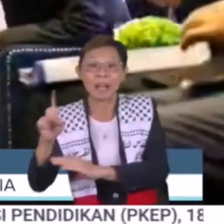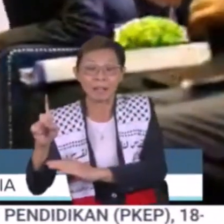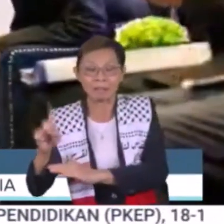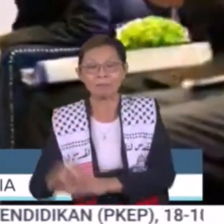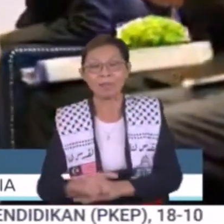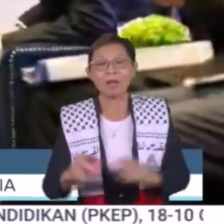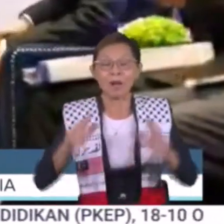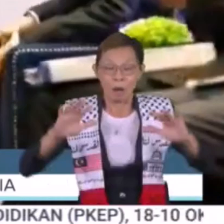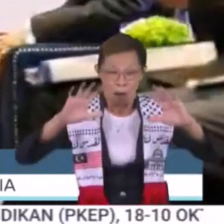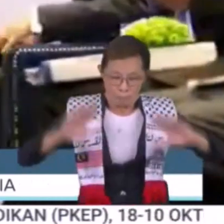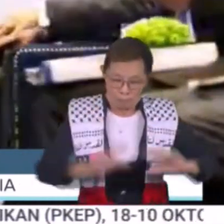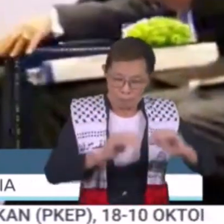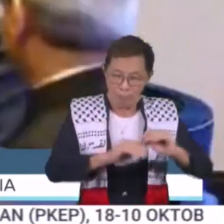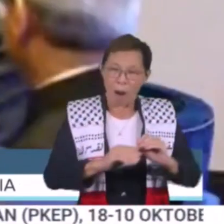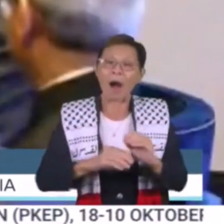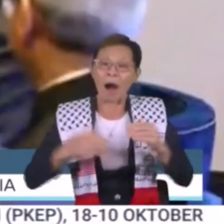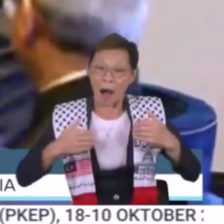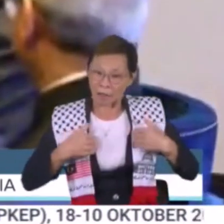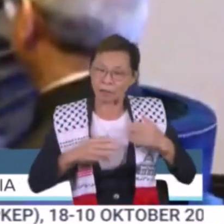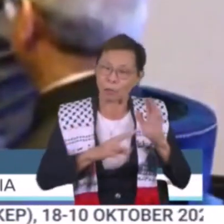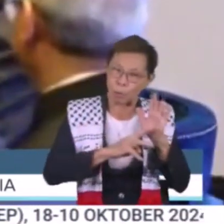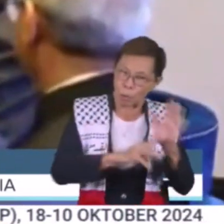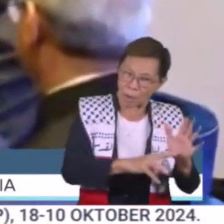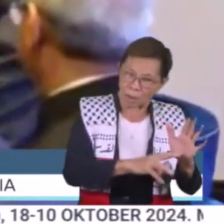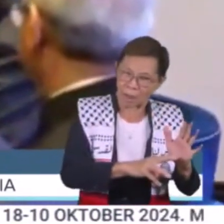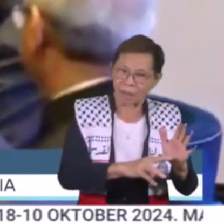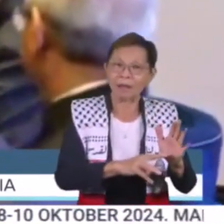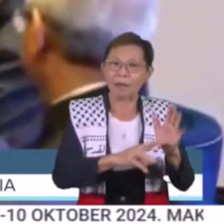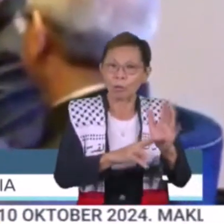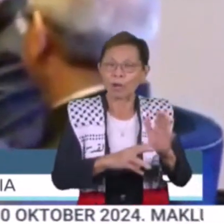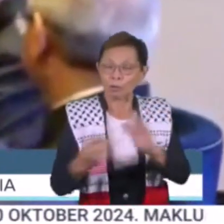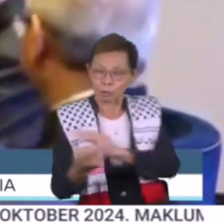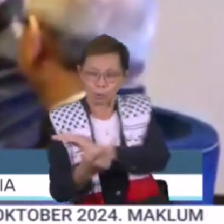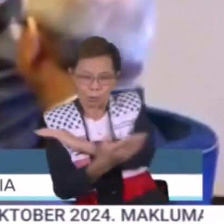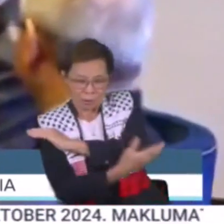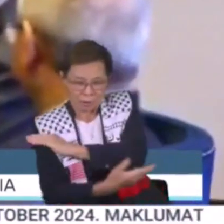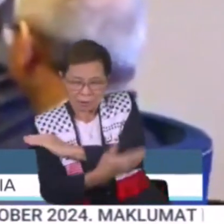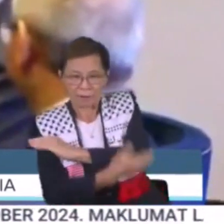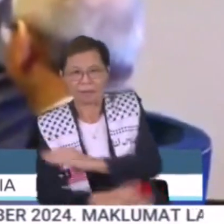turut disertai oleh barisan delegasi kedua-dua negara.